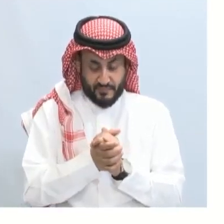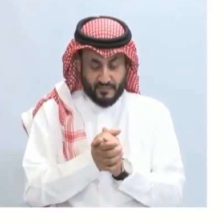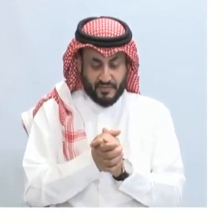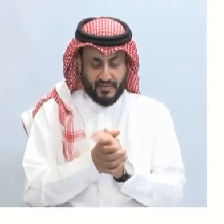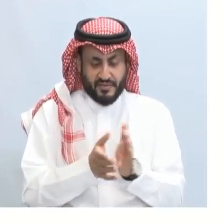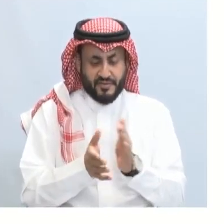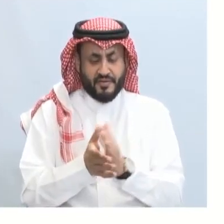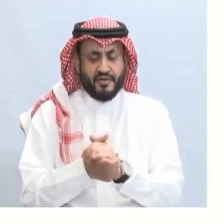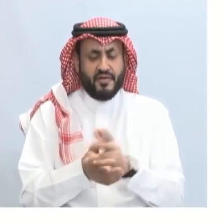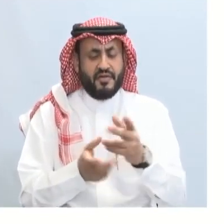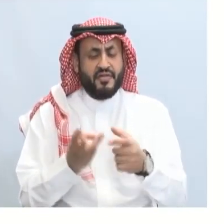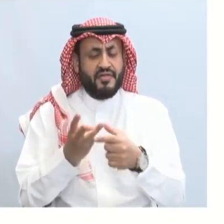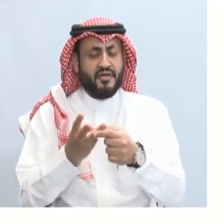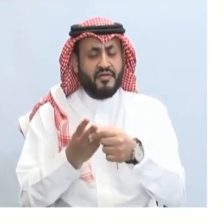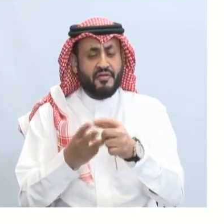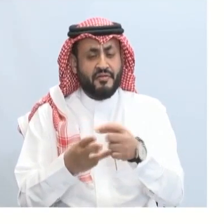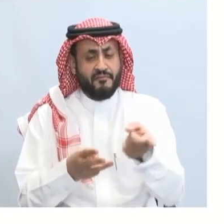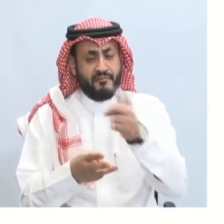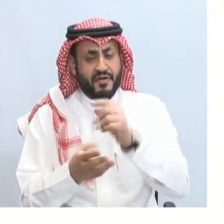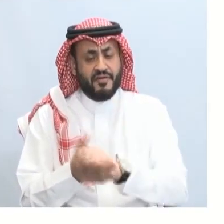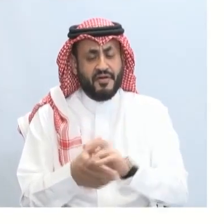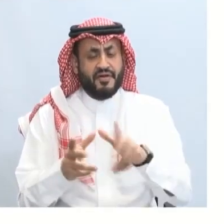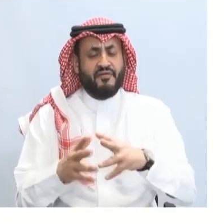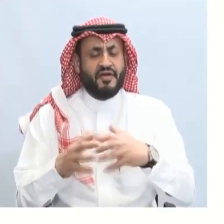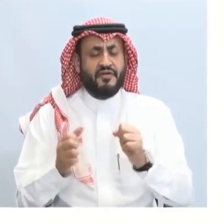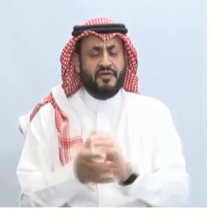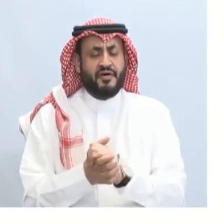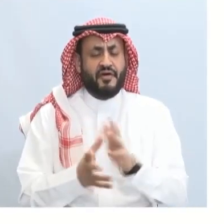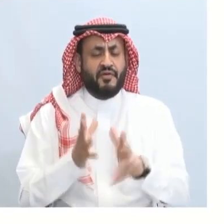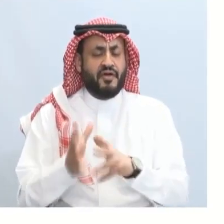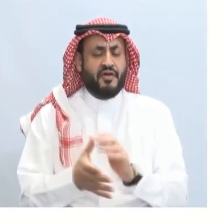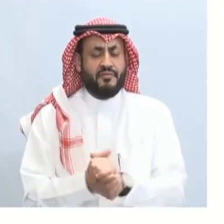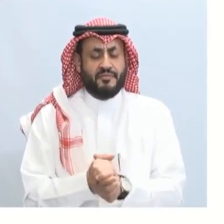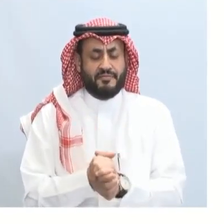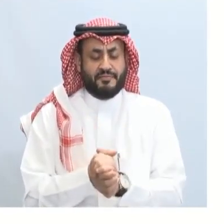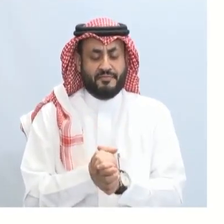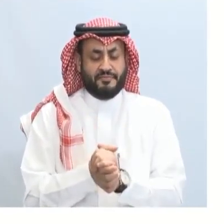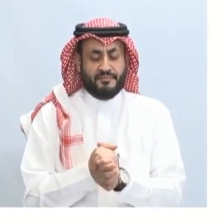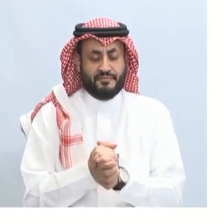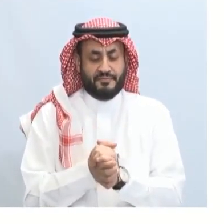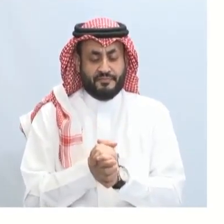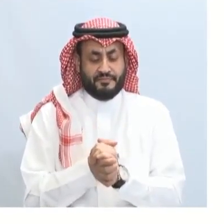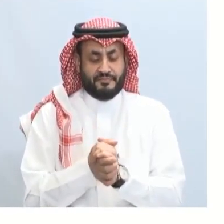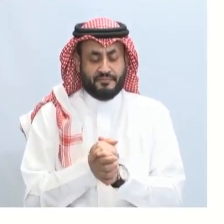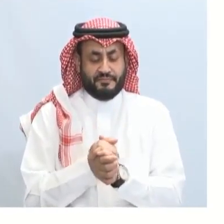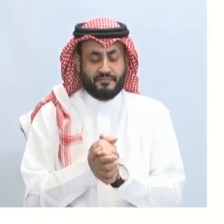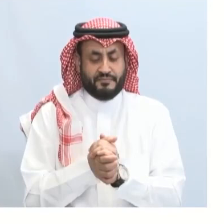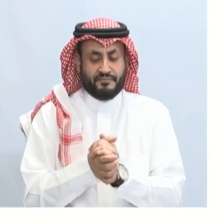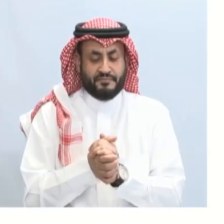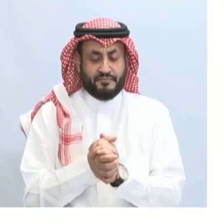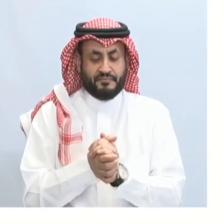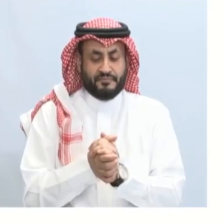مواطنه اخيرا ان احدد العلاقه بين المسؤوليه والاعتماد على النفس